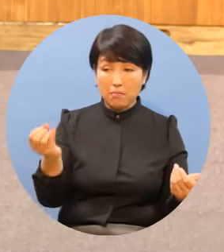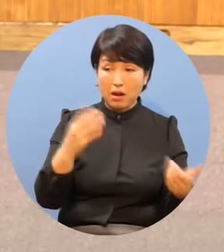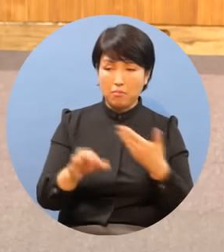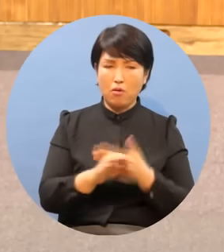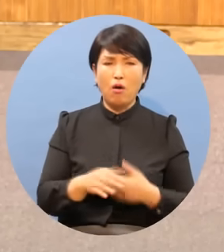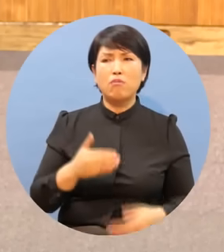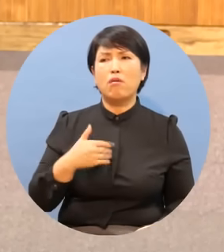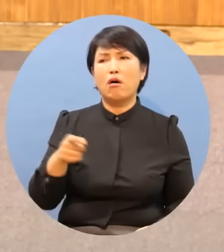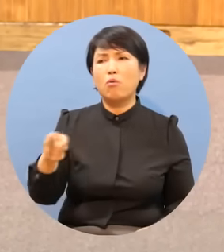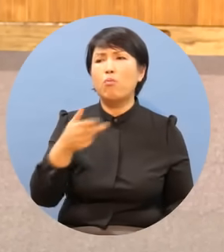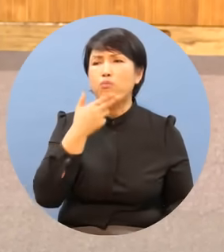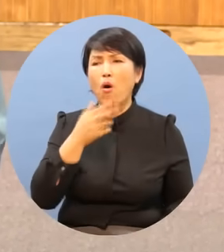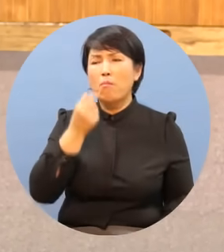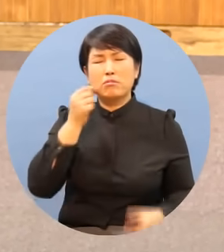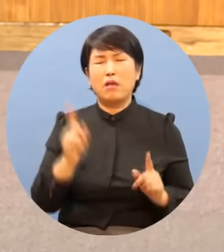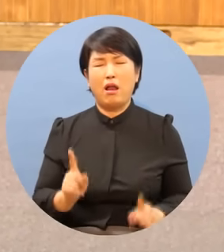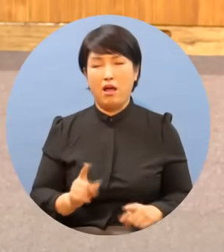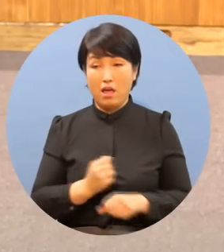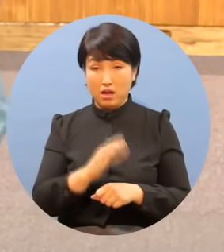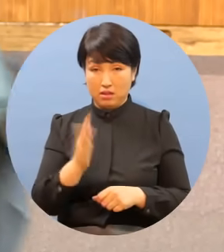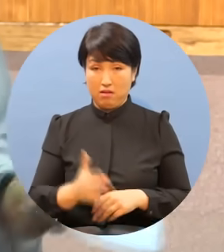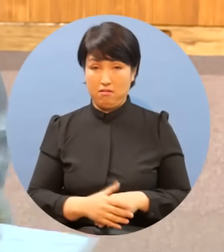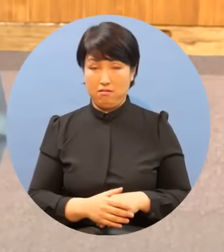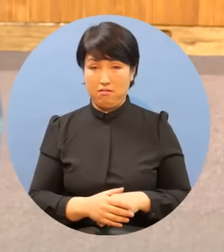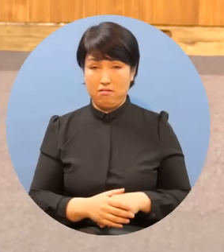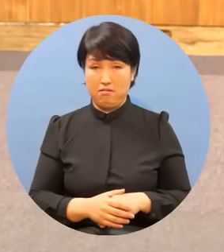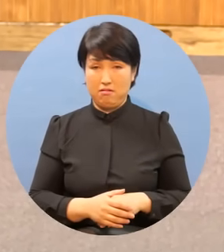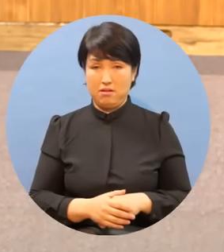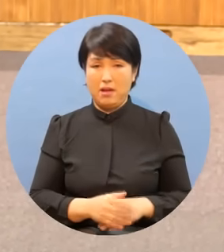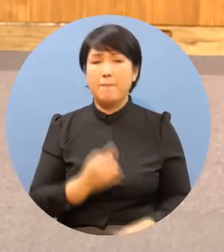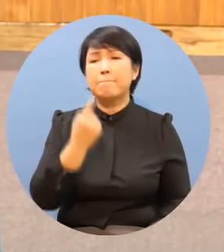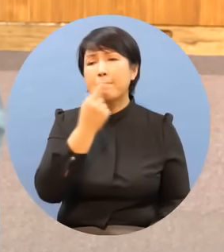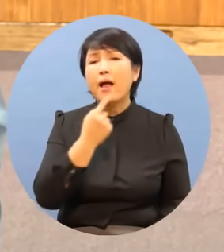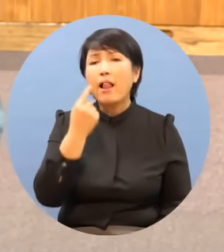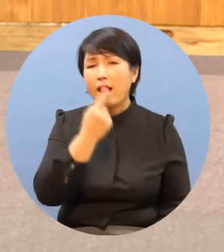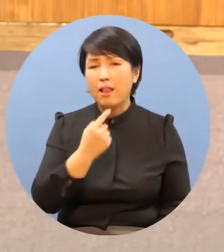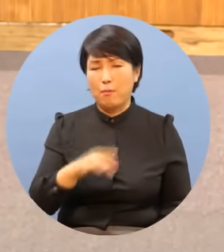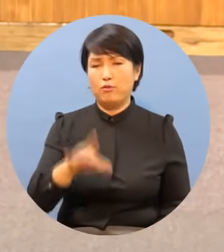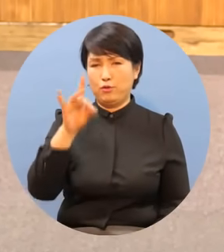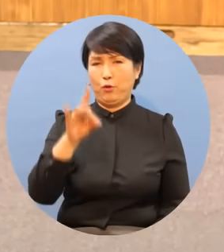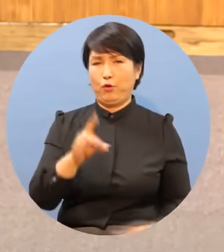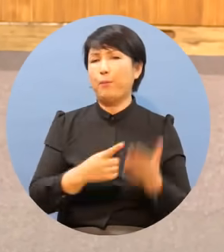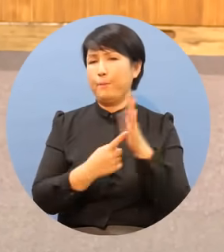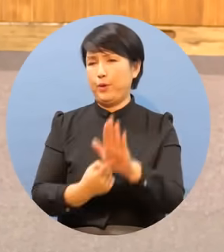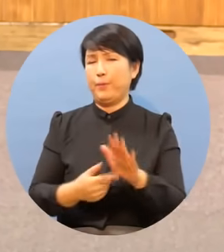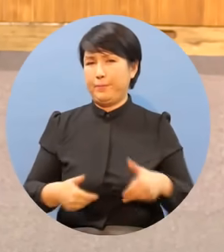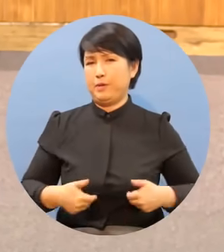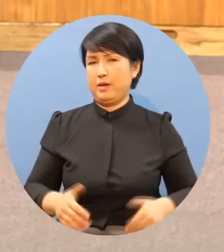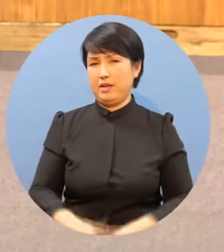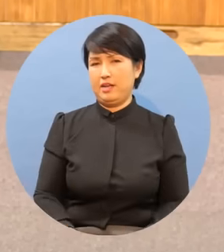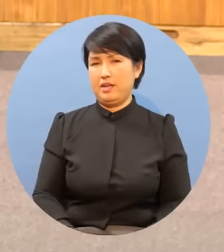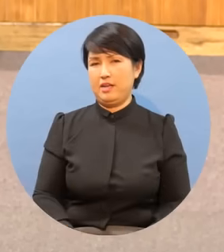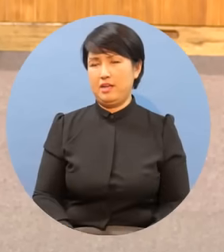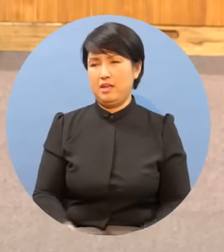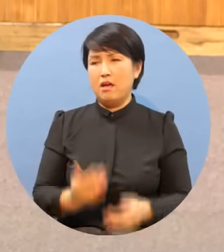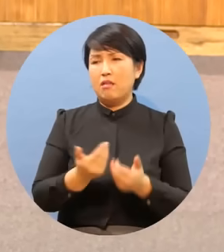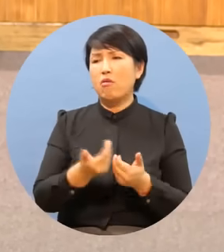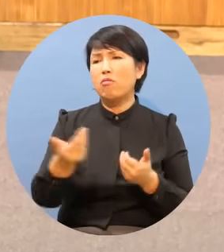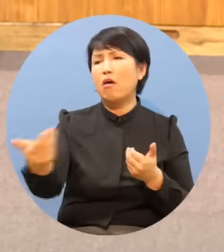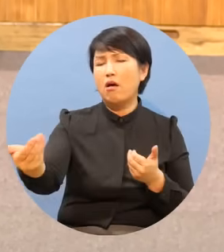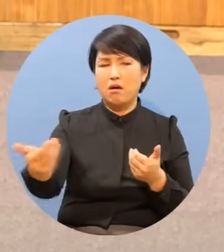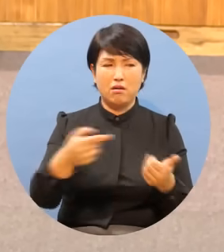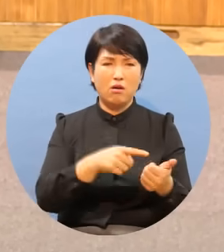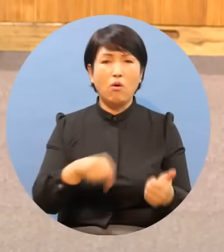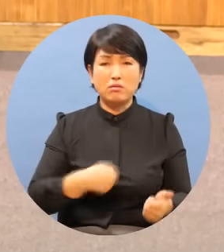못 살아 이래야 돼요. 없을 때 살더라도 말은 그렇게 해야 돼. 알았죠? 내가 네.